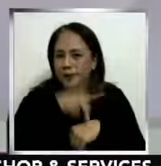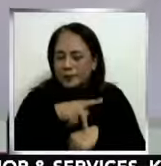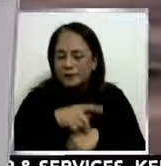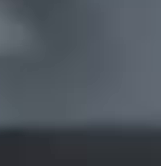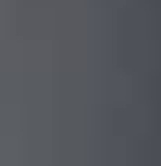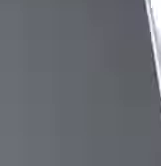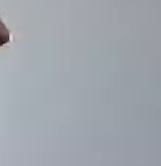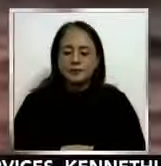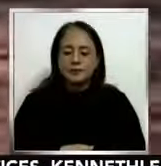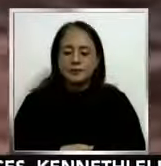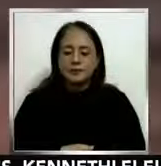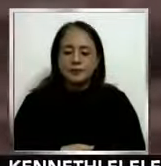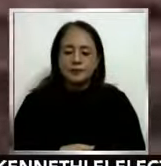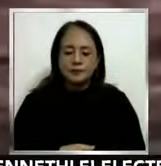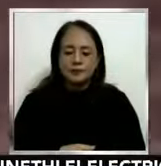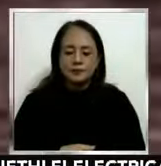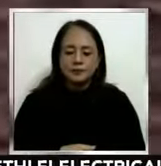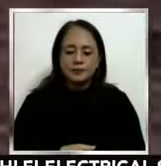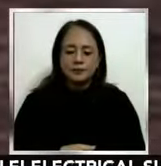Pulido.